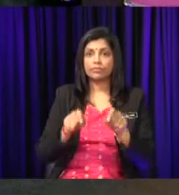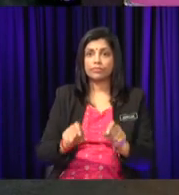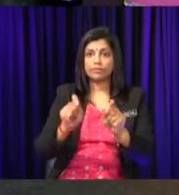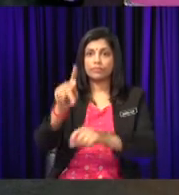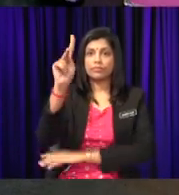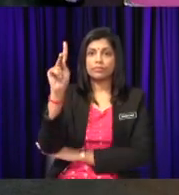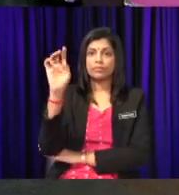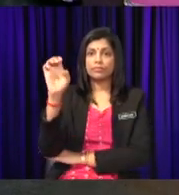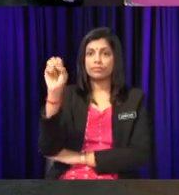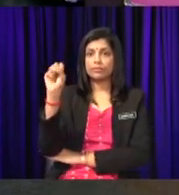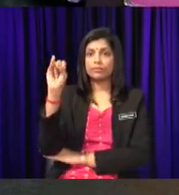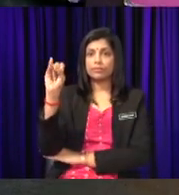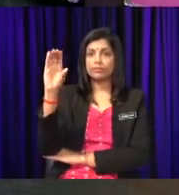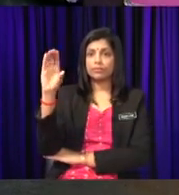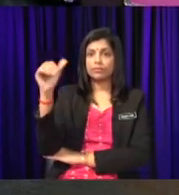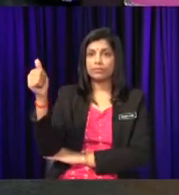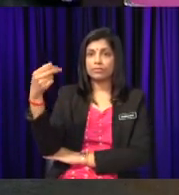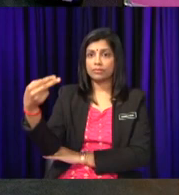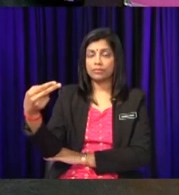tubuh kita